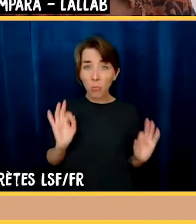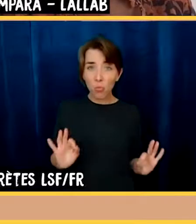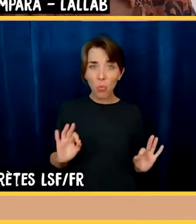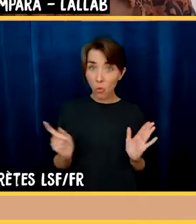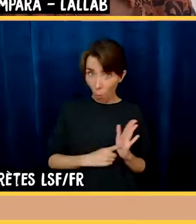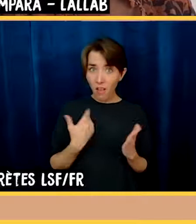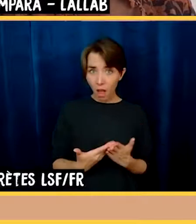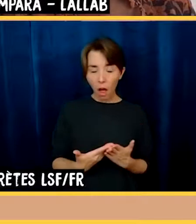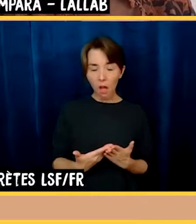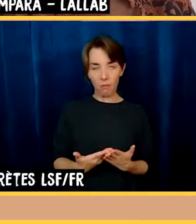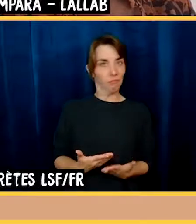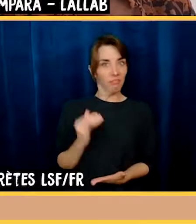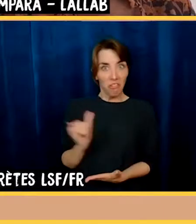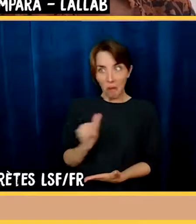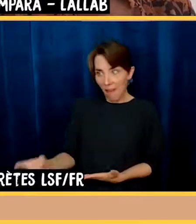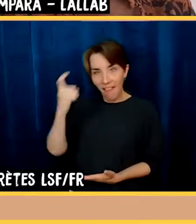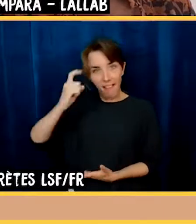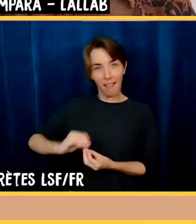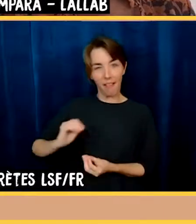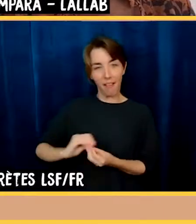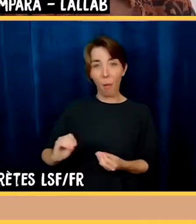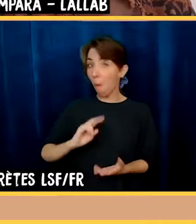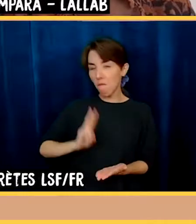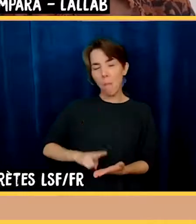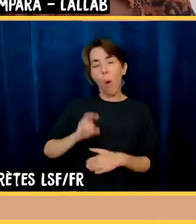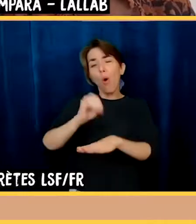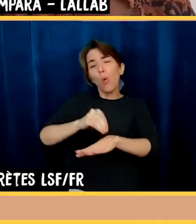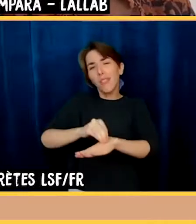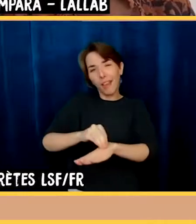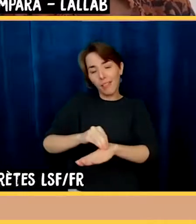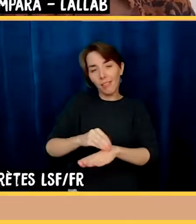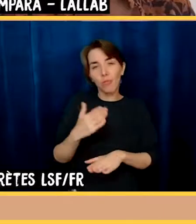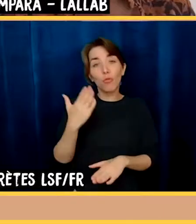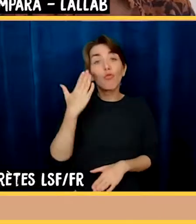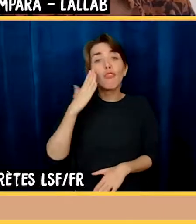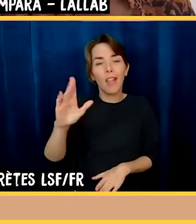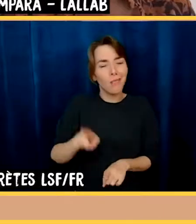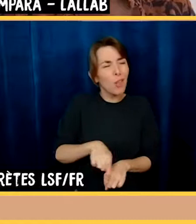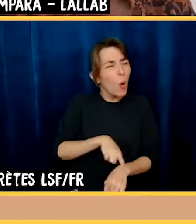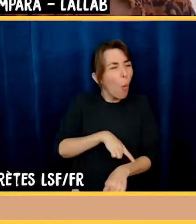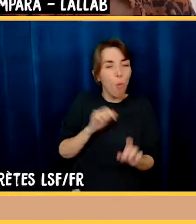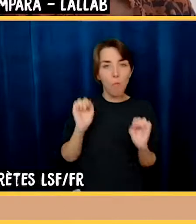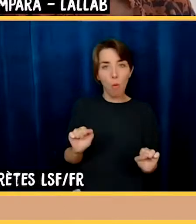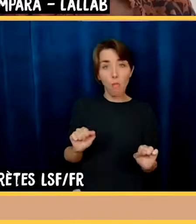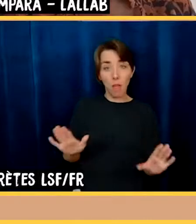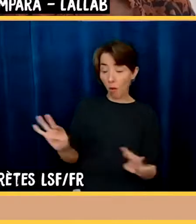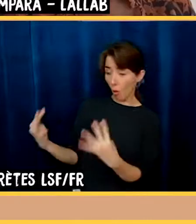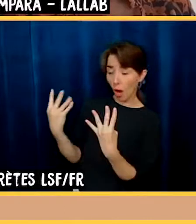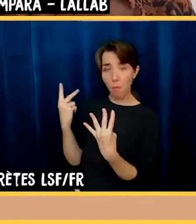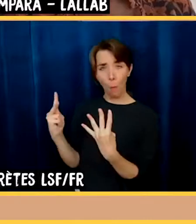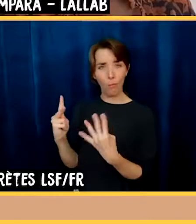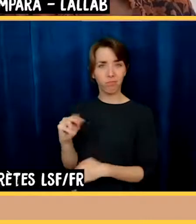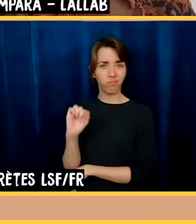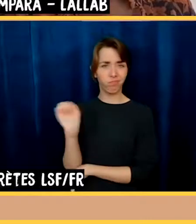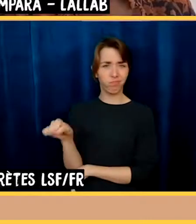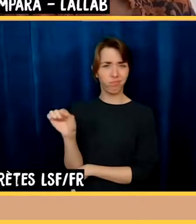donc vraiment, conseil, et je sais que ça prend du temps, mais se détacher de ce regard-là. On n'en a rien à faire du regard des hommes. Ce qui compte